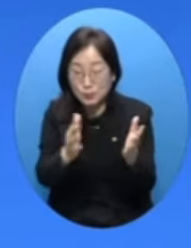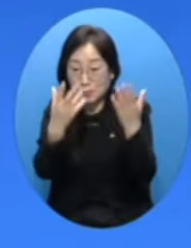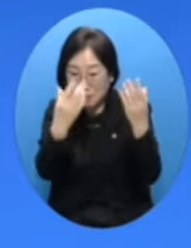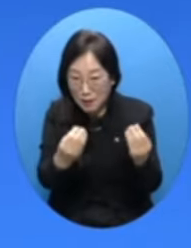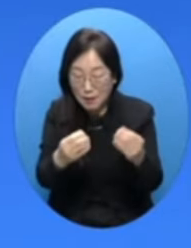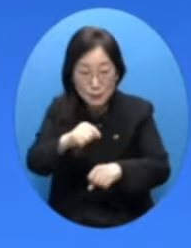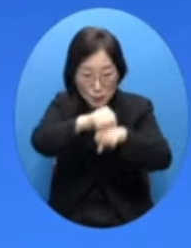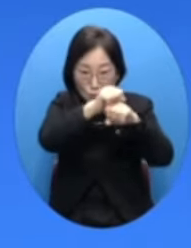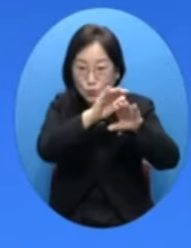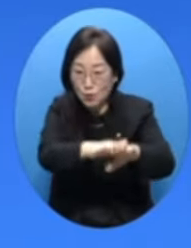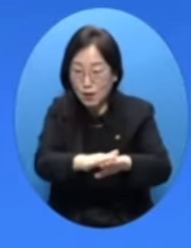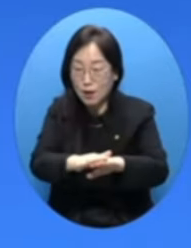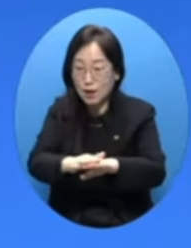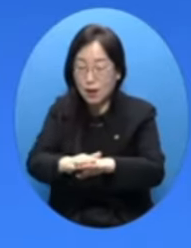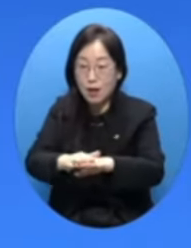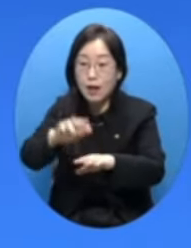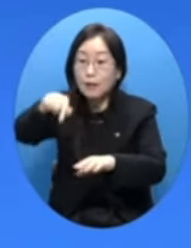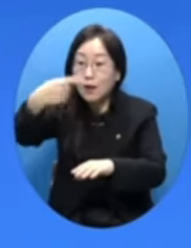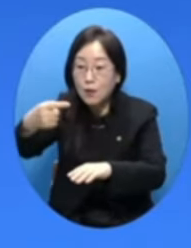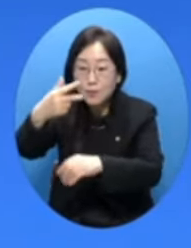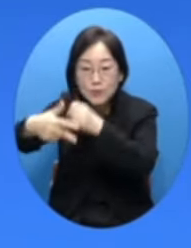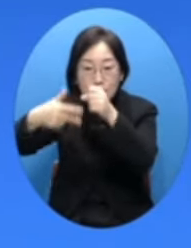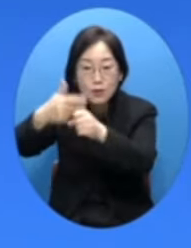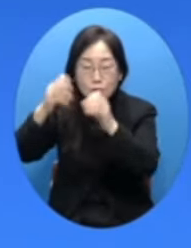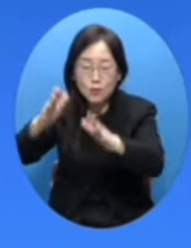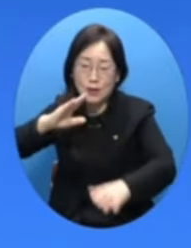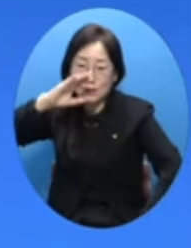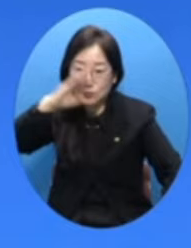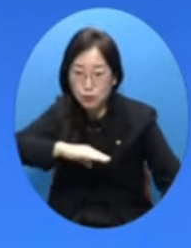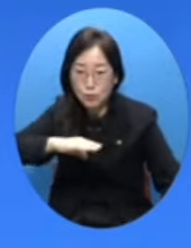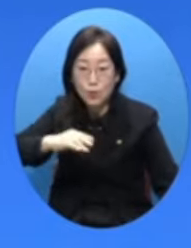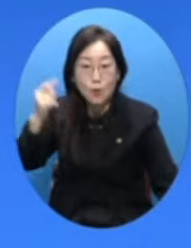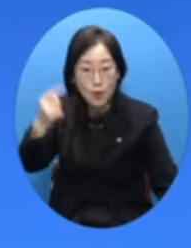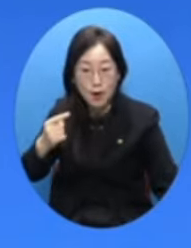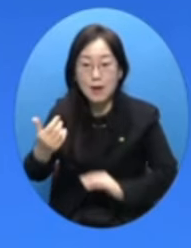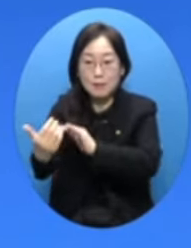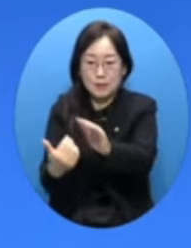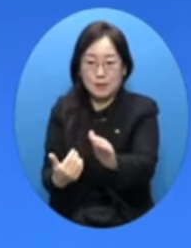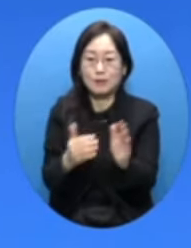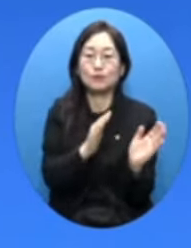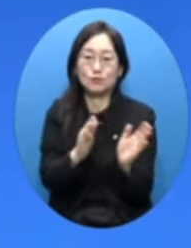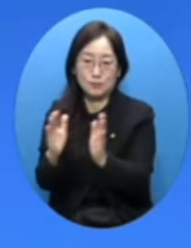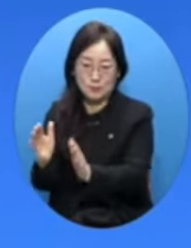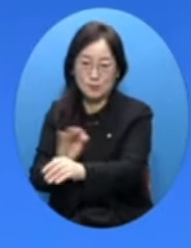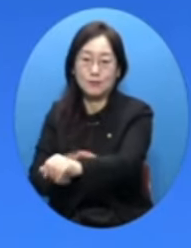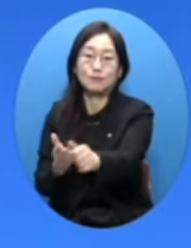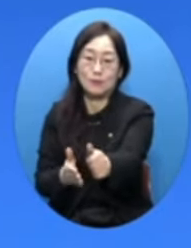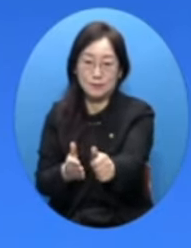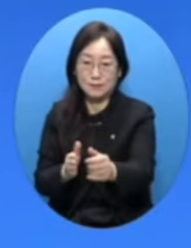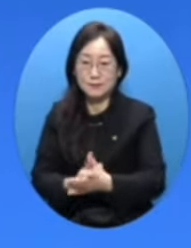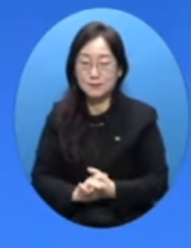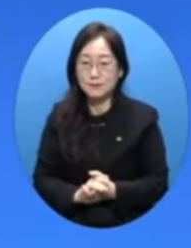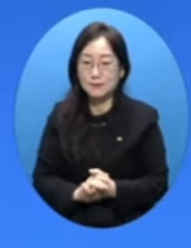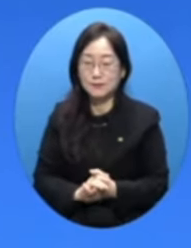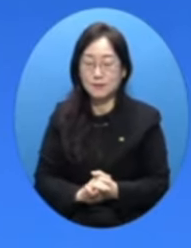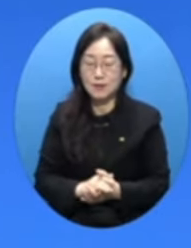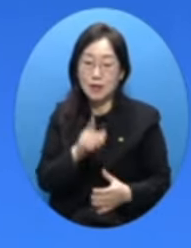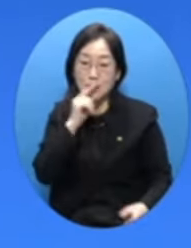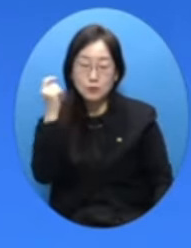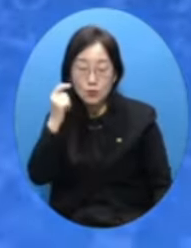다가올 흉한 그 흉년을 잘 대처하시기 바랍니다. 그 말을